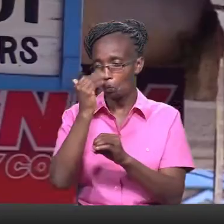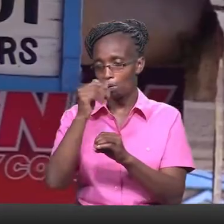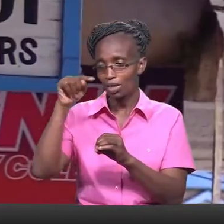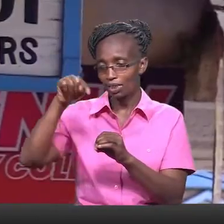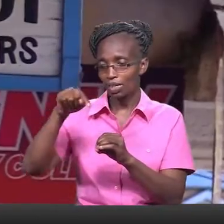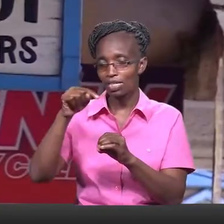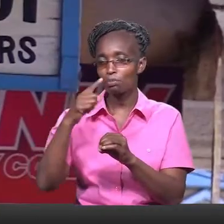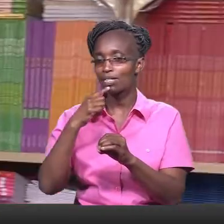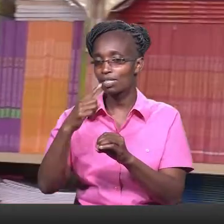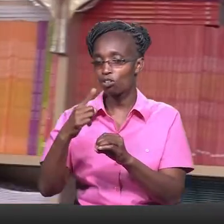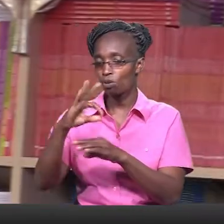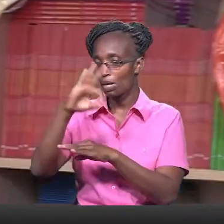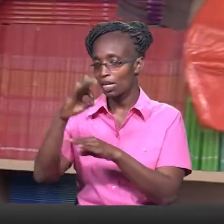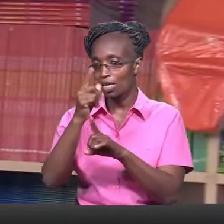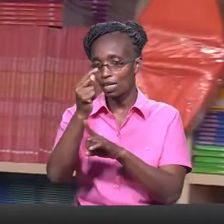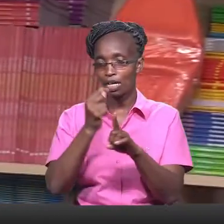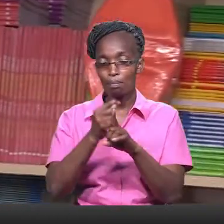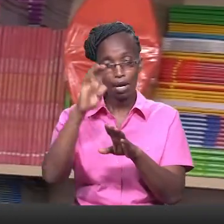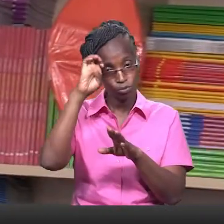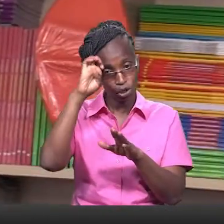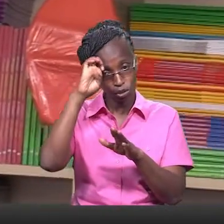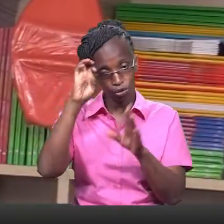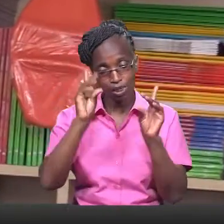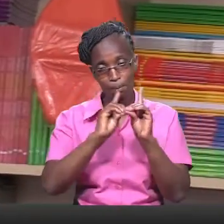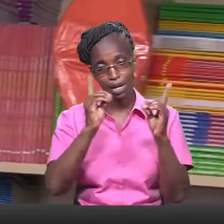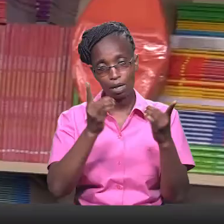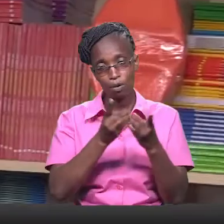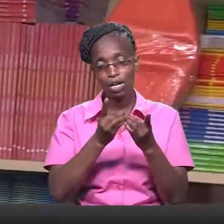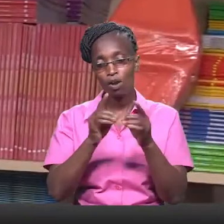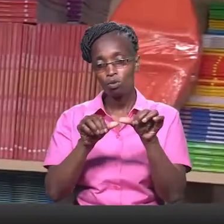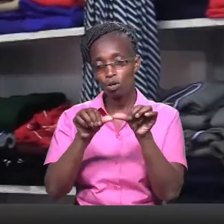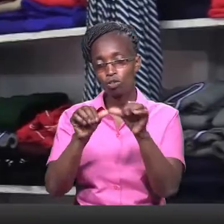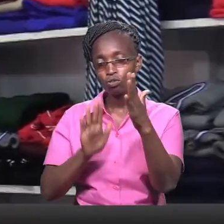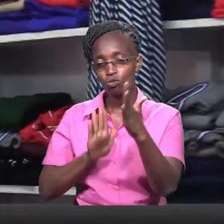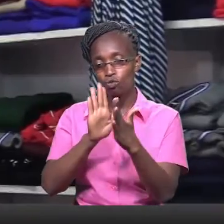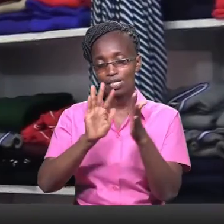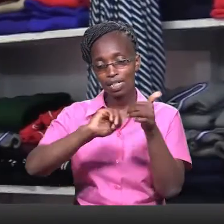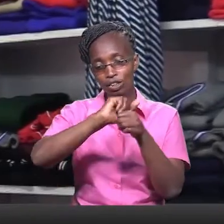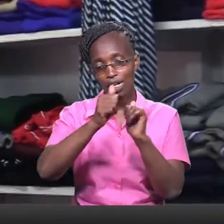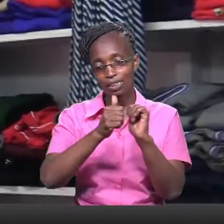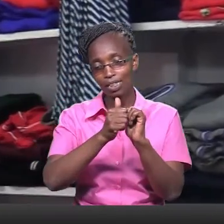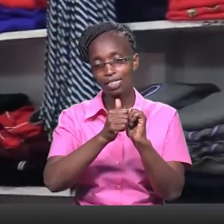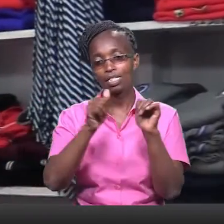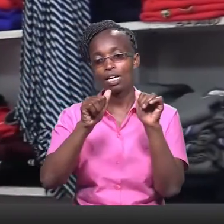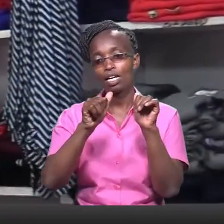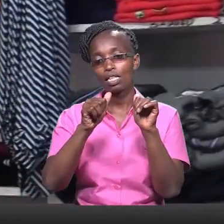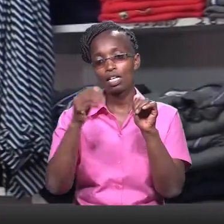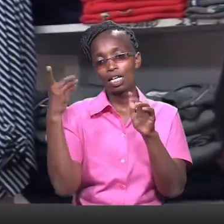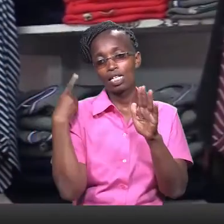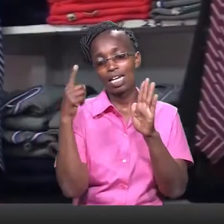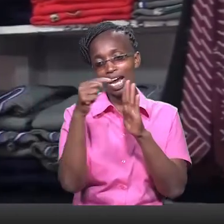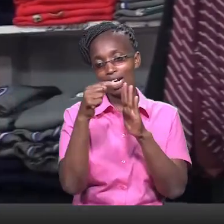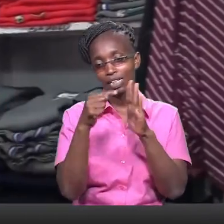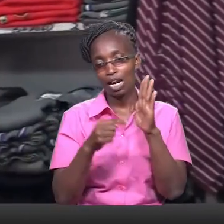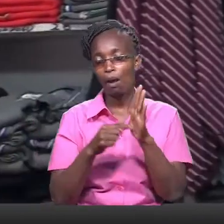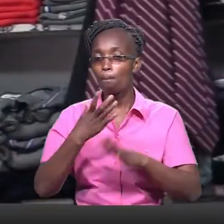tatu. Sekta ya elimu ikiendelea kukabiliana na mabadiliko ya kalenda baada ya kipindi cha corona, wazazi